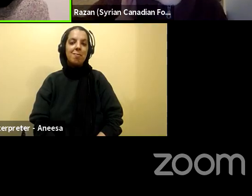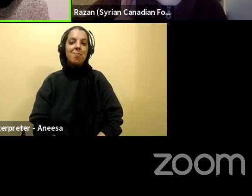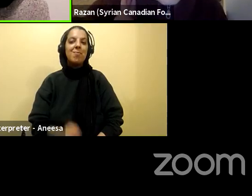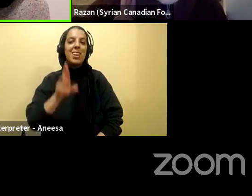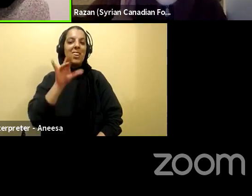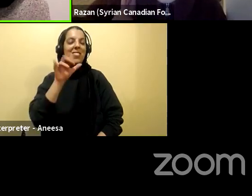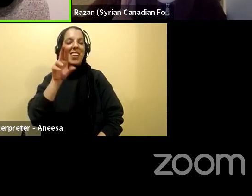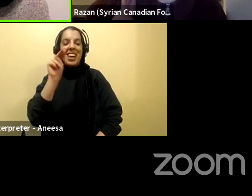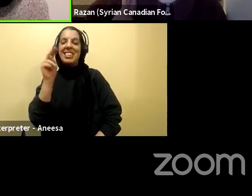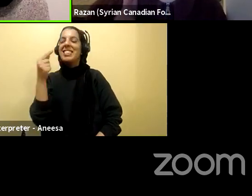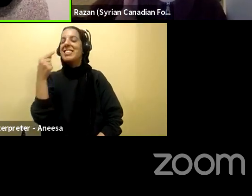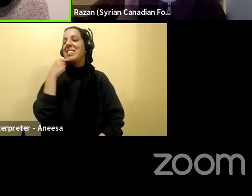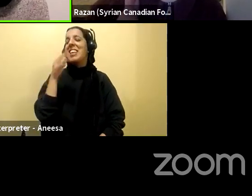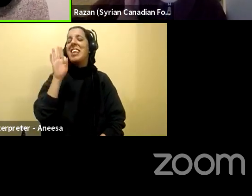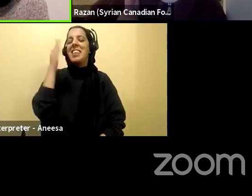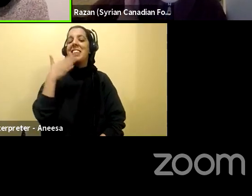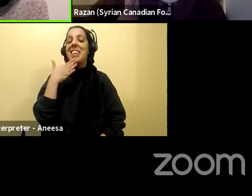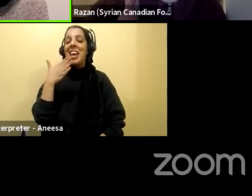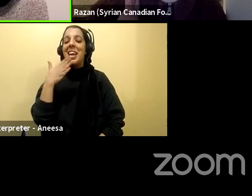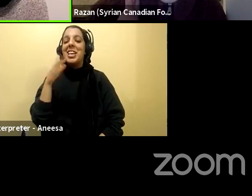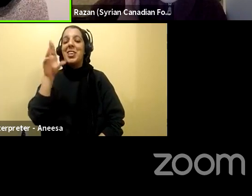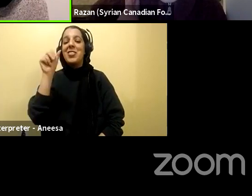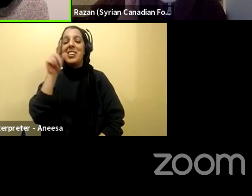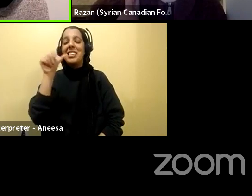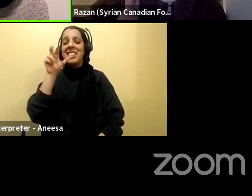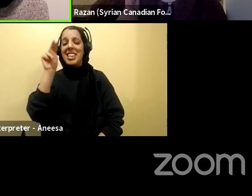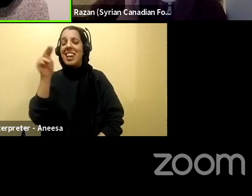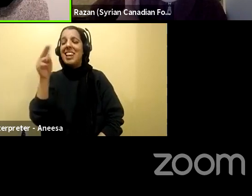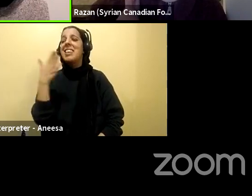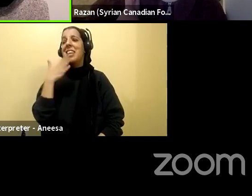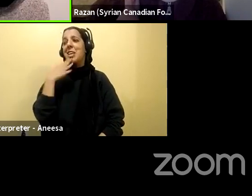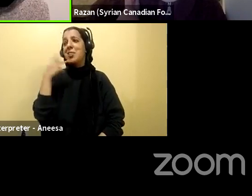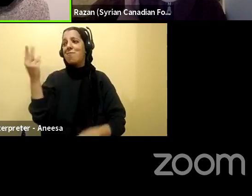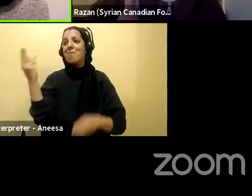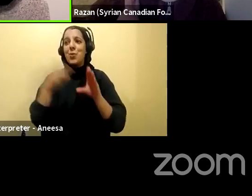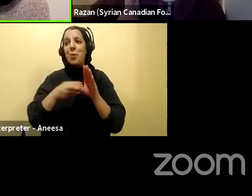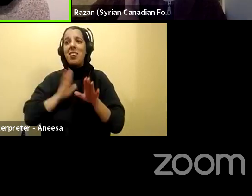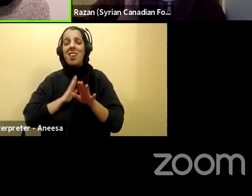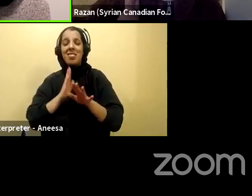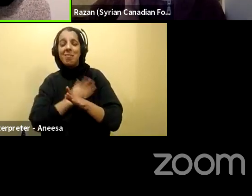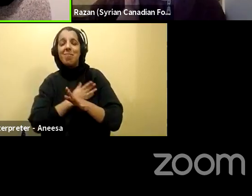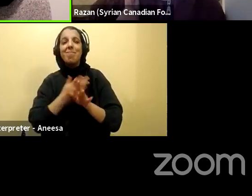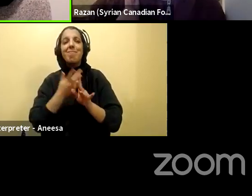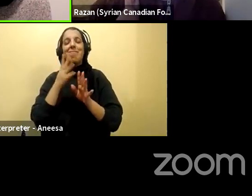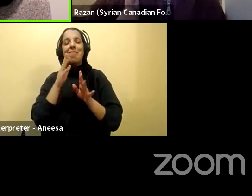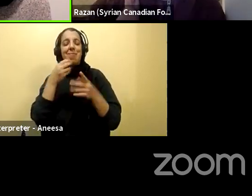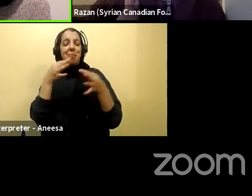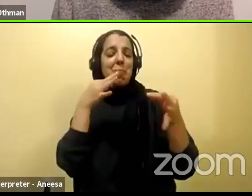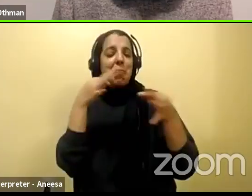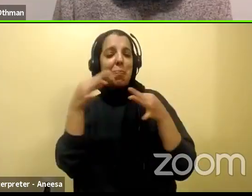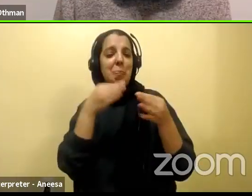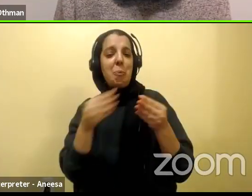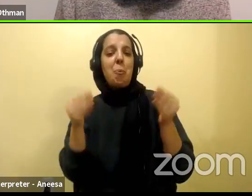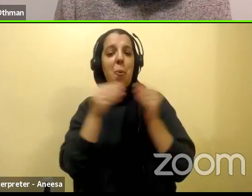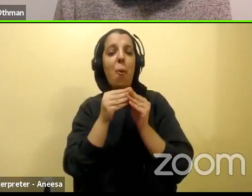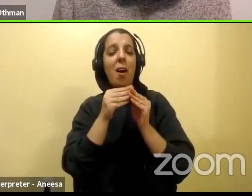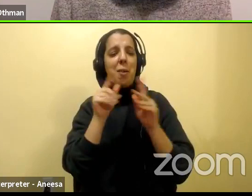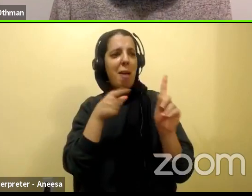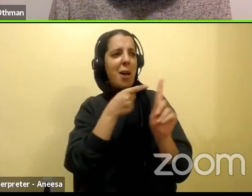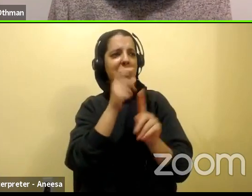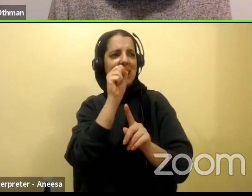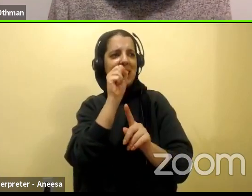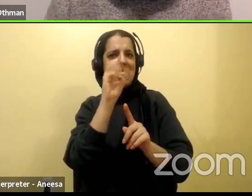Thanks, Lizanne, for joining us and explaining a little bit more about what the Syrian Canadian Foundation is. So we also have Abir with us